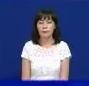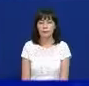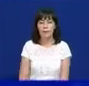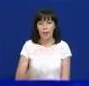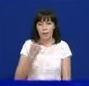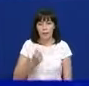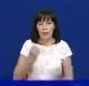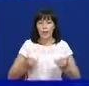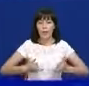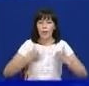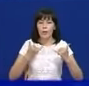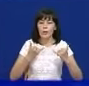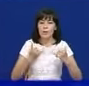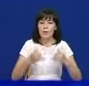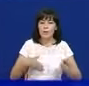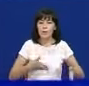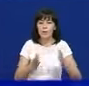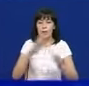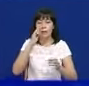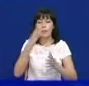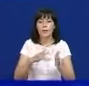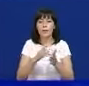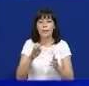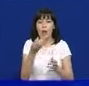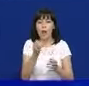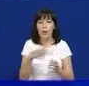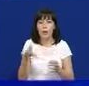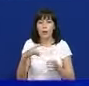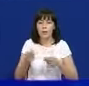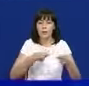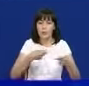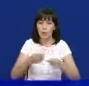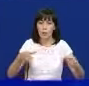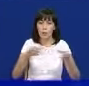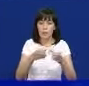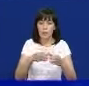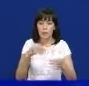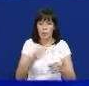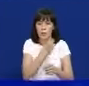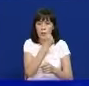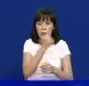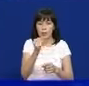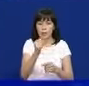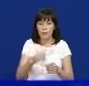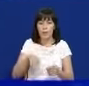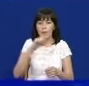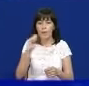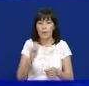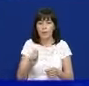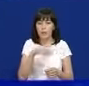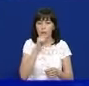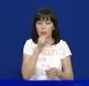Ерлікке құрмет, елдікке сара жол. Шымкент қаласы Абай аудандық әкімшілігінің ұжымы жеңіс туын желбіреткен майдангерлерге